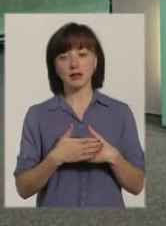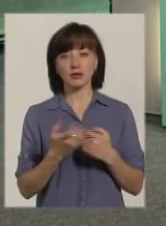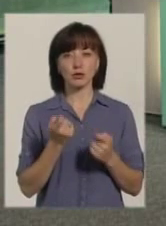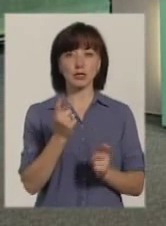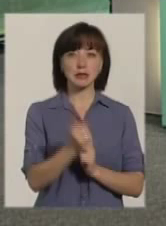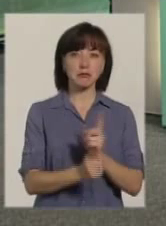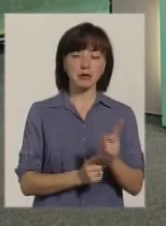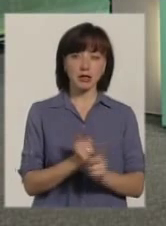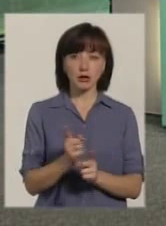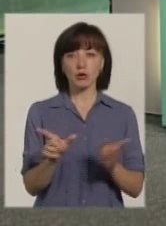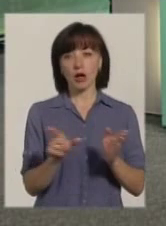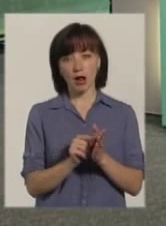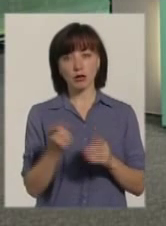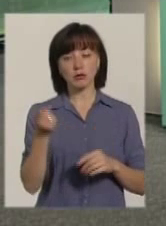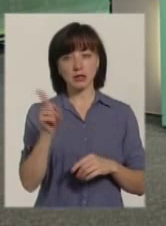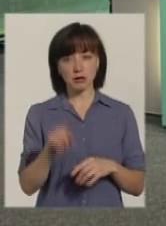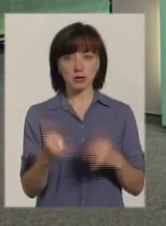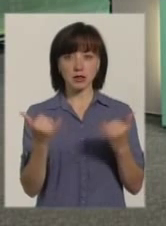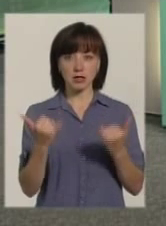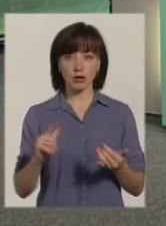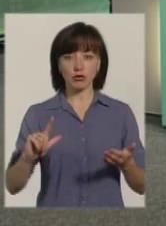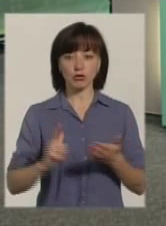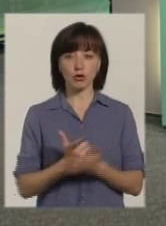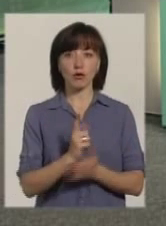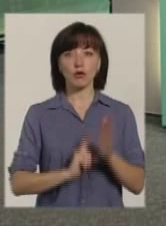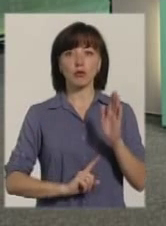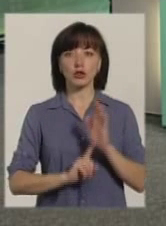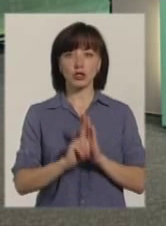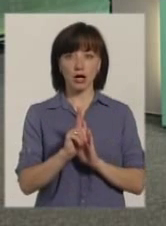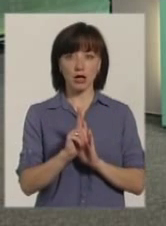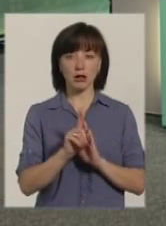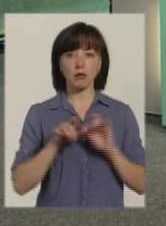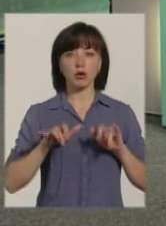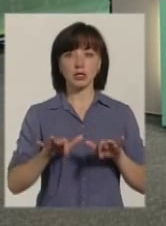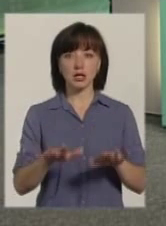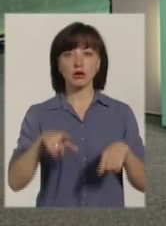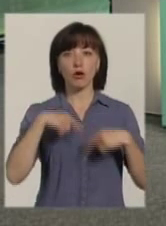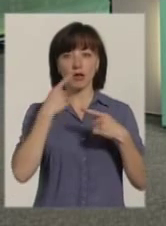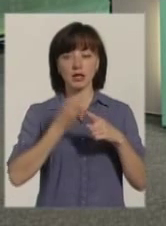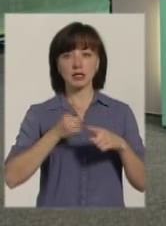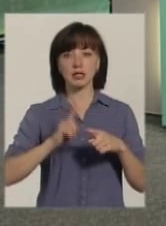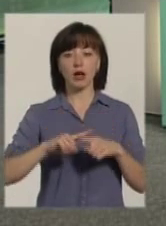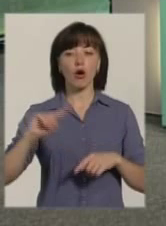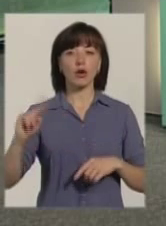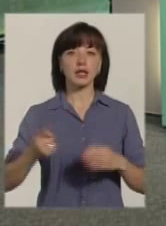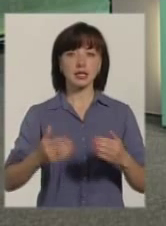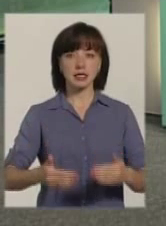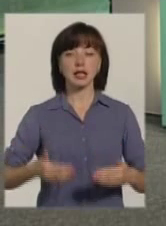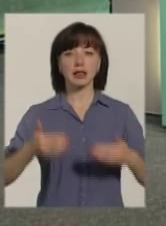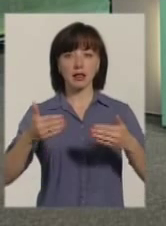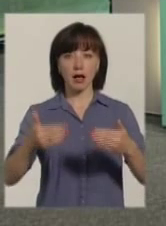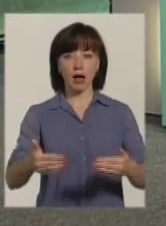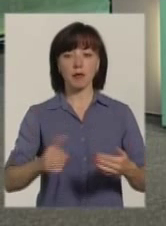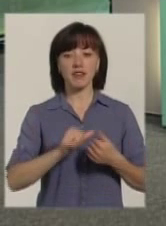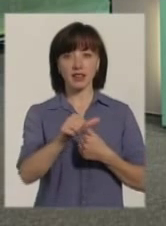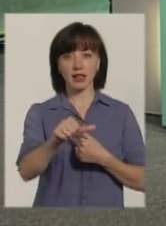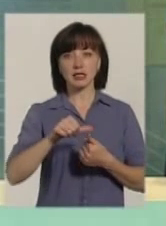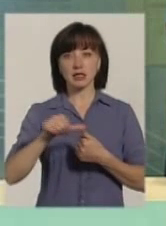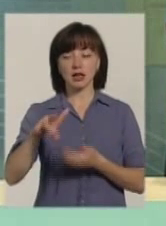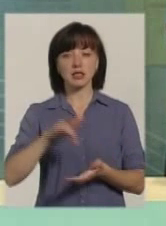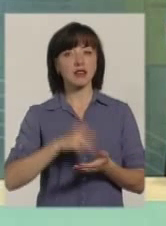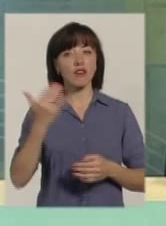змінено. Разом з тим, зараз знову почали про ці процеси говорити. Це один з етапів тієї децентралізації. Ну, знаєте,